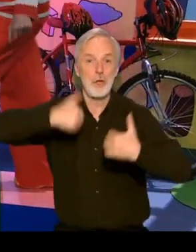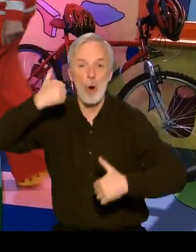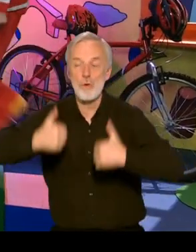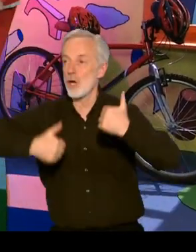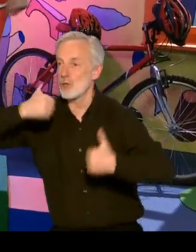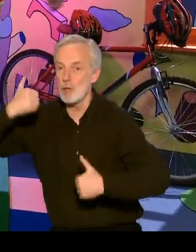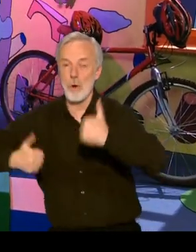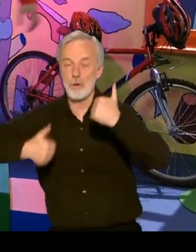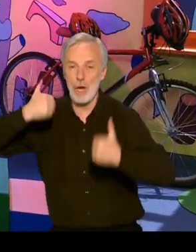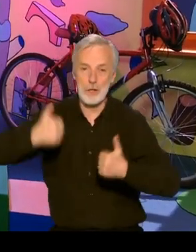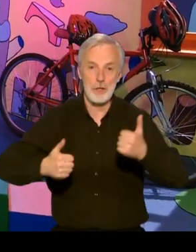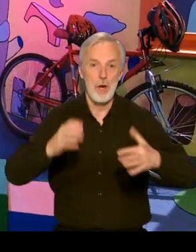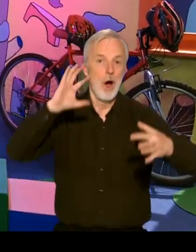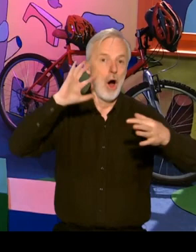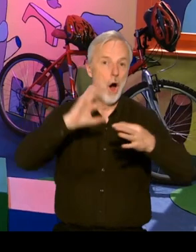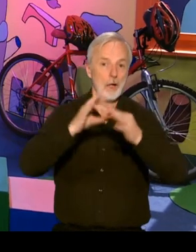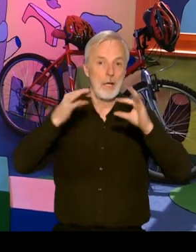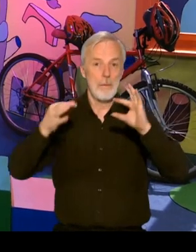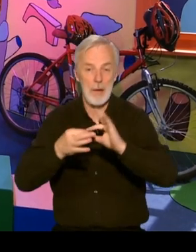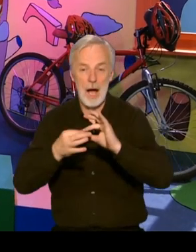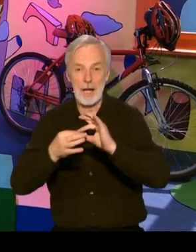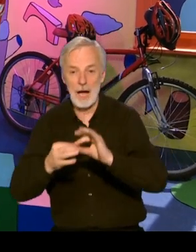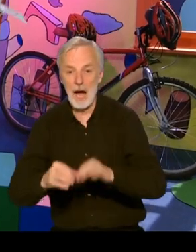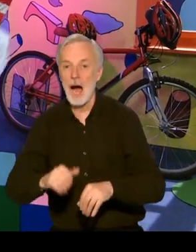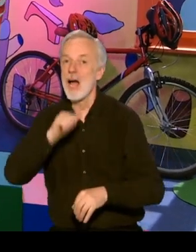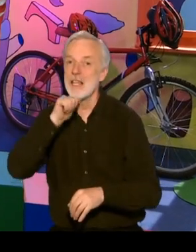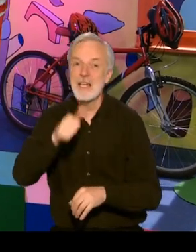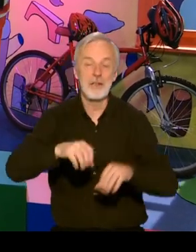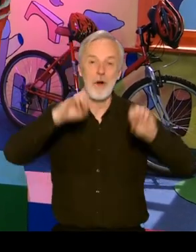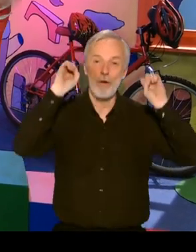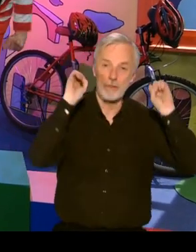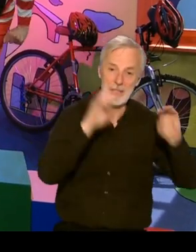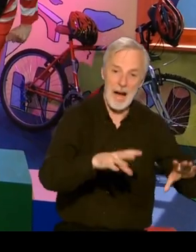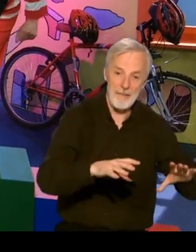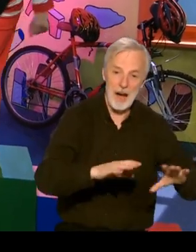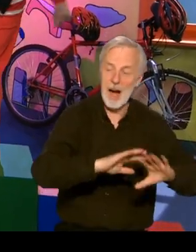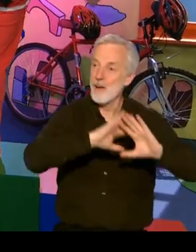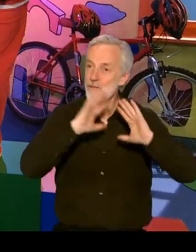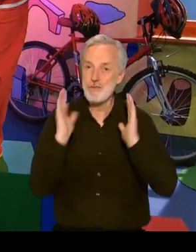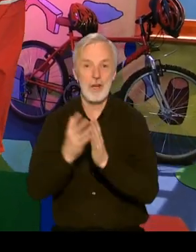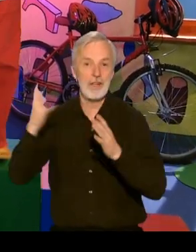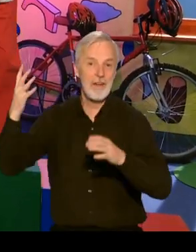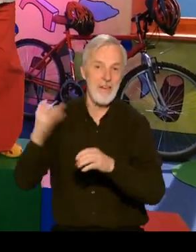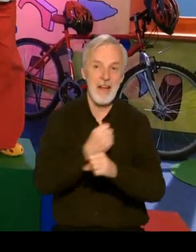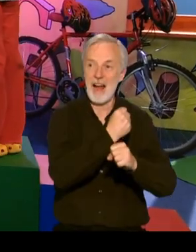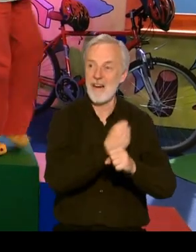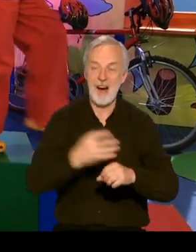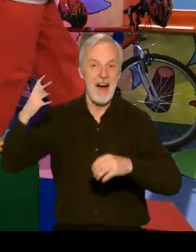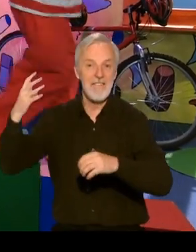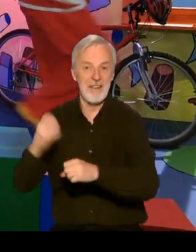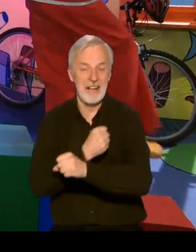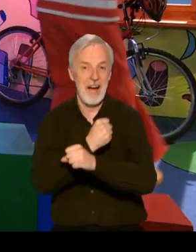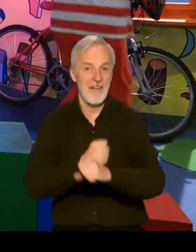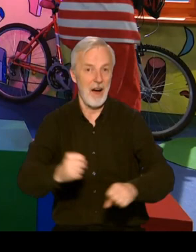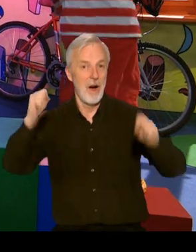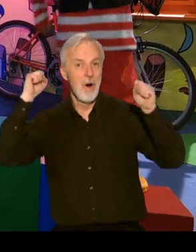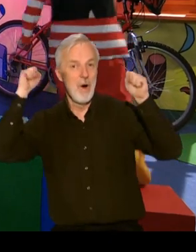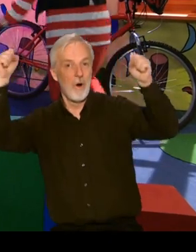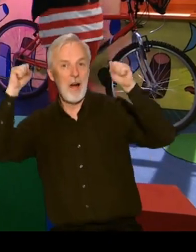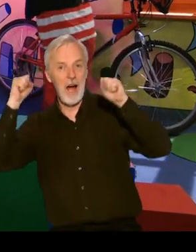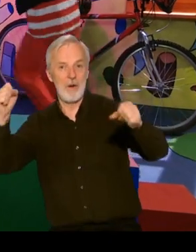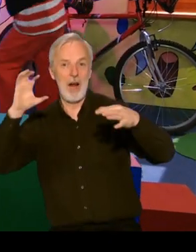jdu olympiáda. Nikdo to nevzdává a každý vyhrává. Jo, to je paráda, je